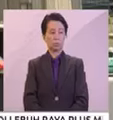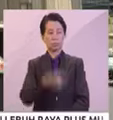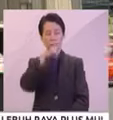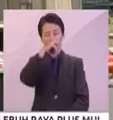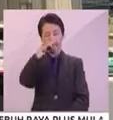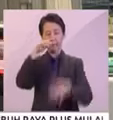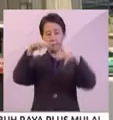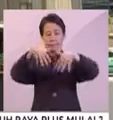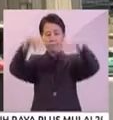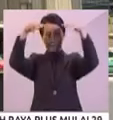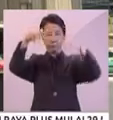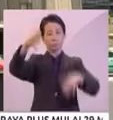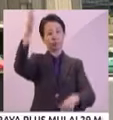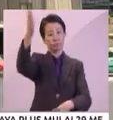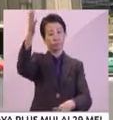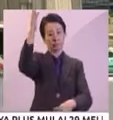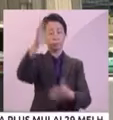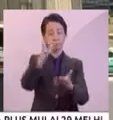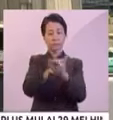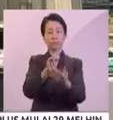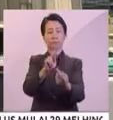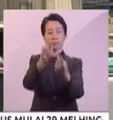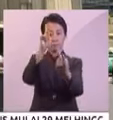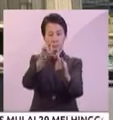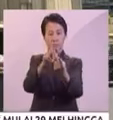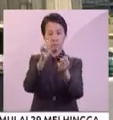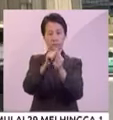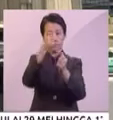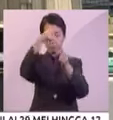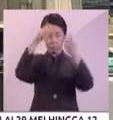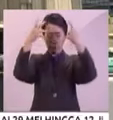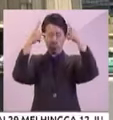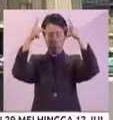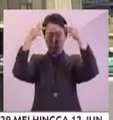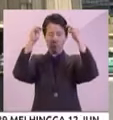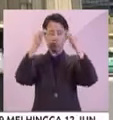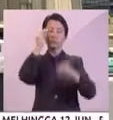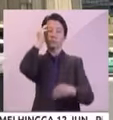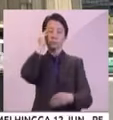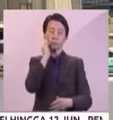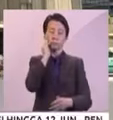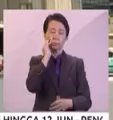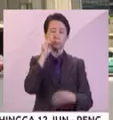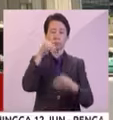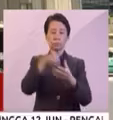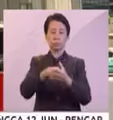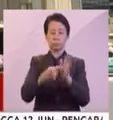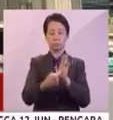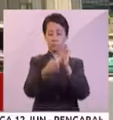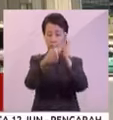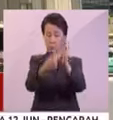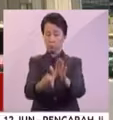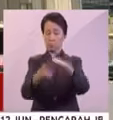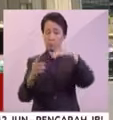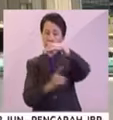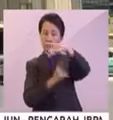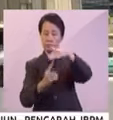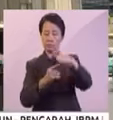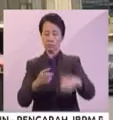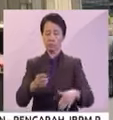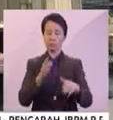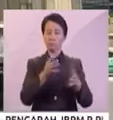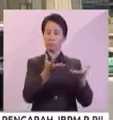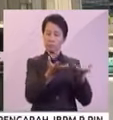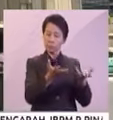Persidangan anjuran Nikkei ini merupakan wadah yang sesuai bagi Perdana Menteri Tun Dr. Mahathir Mohamad dalam mengetengahkan dasar serta pendirian